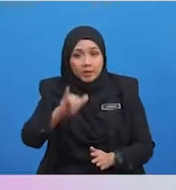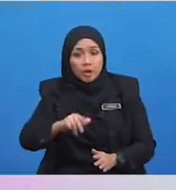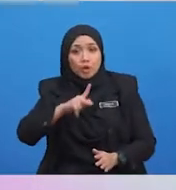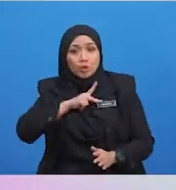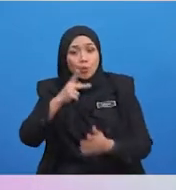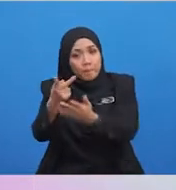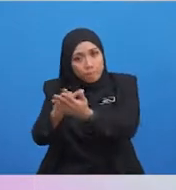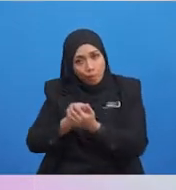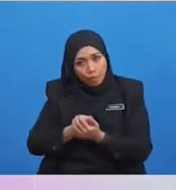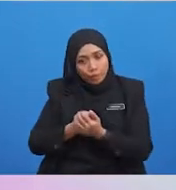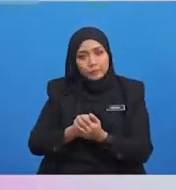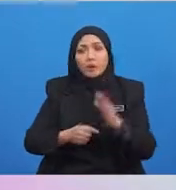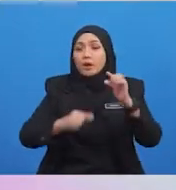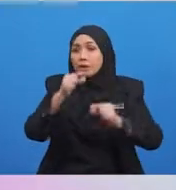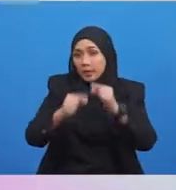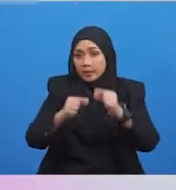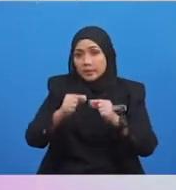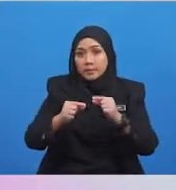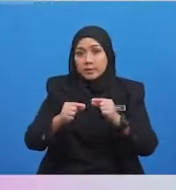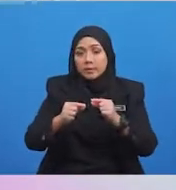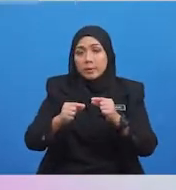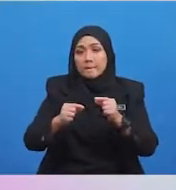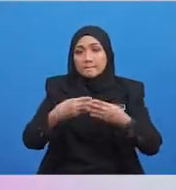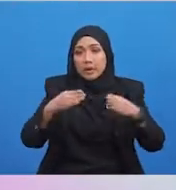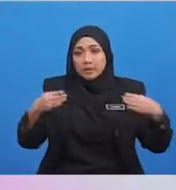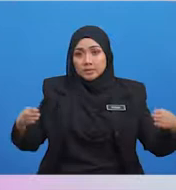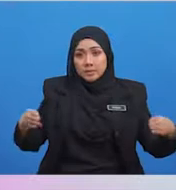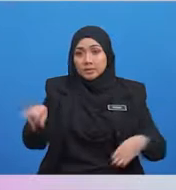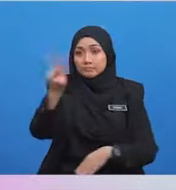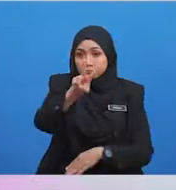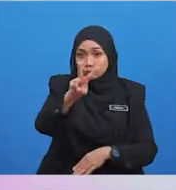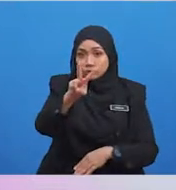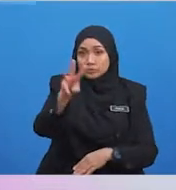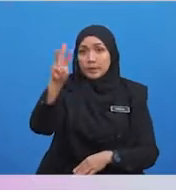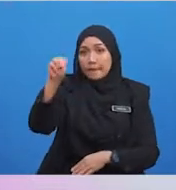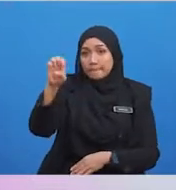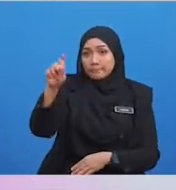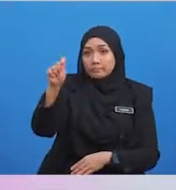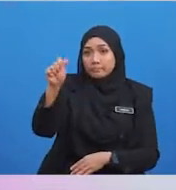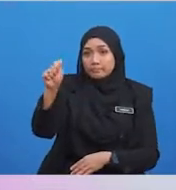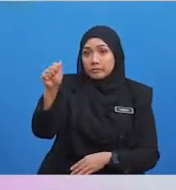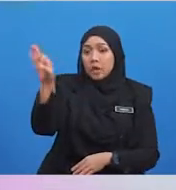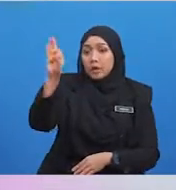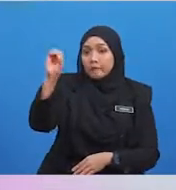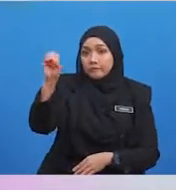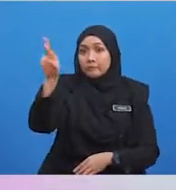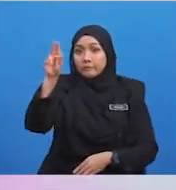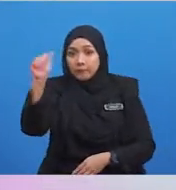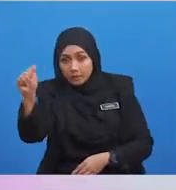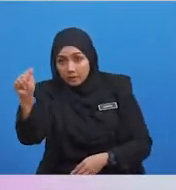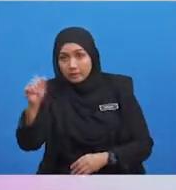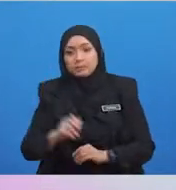Gaya bahasa yang kedua pula ialah metafora. Sebagaimana yang telah semua murid